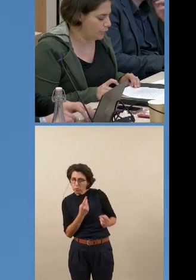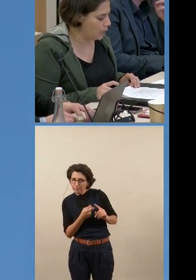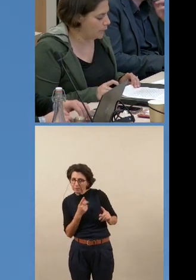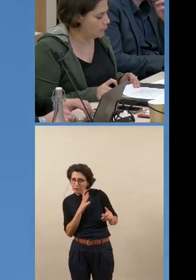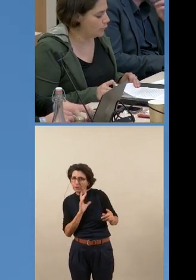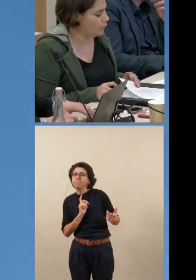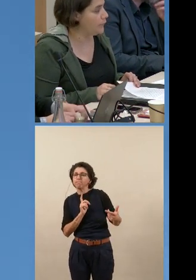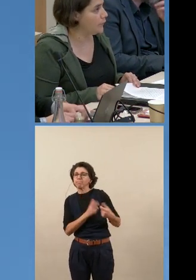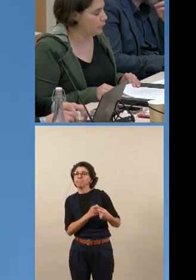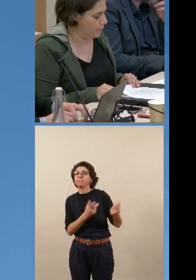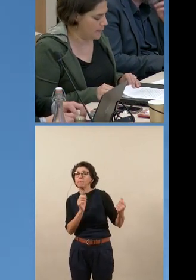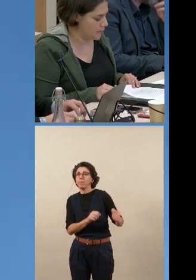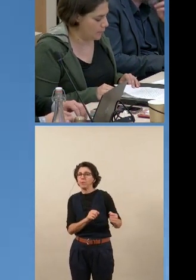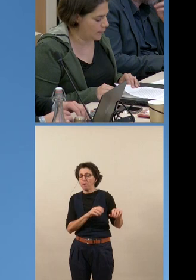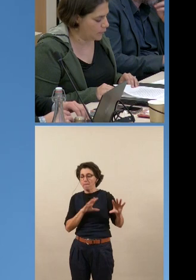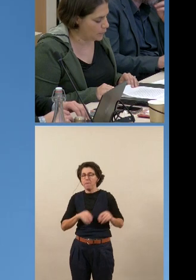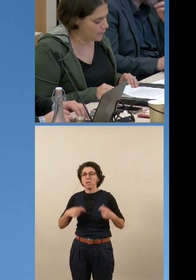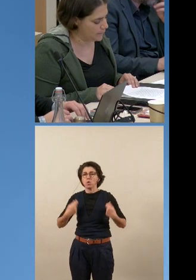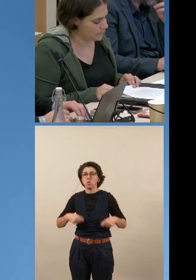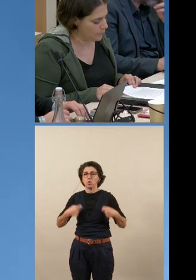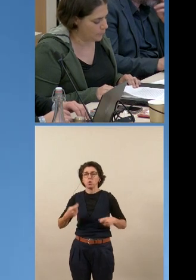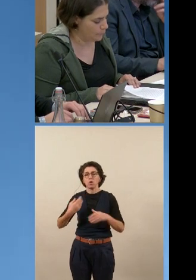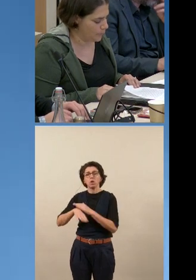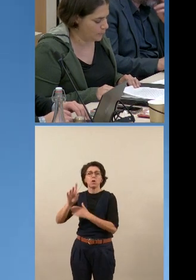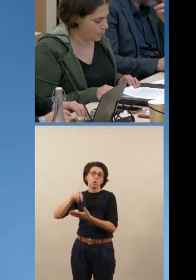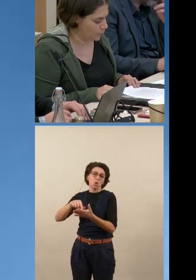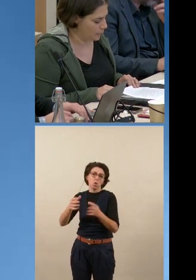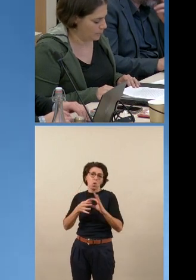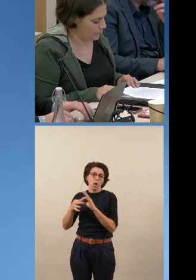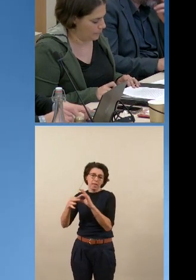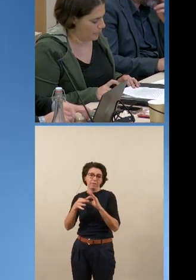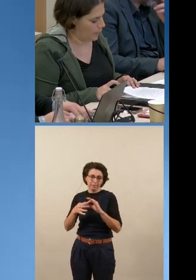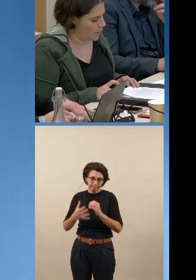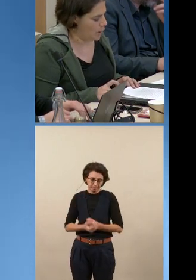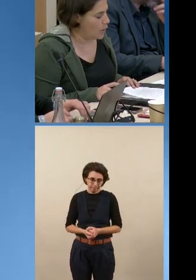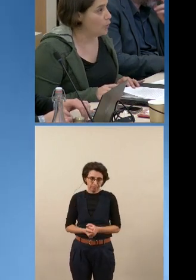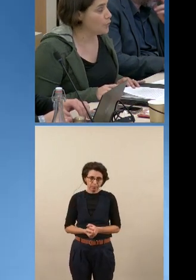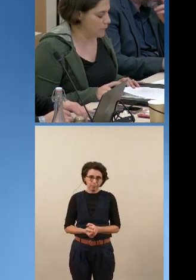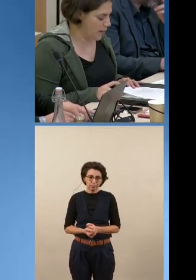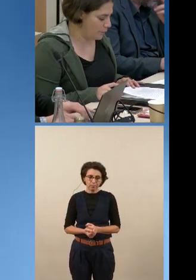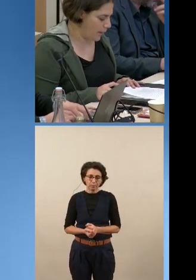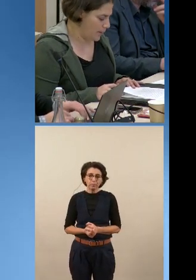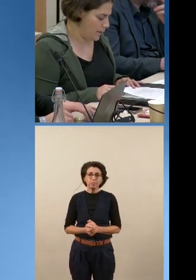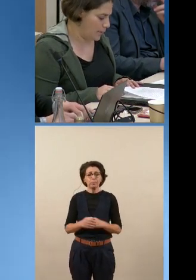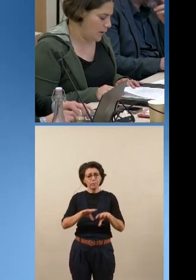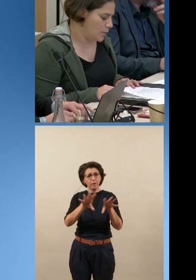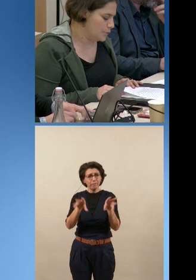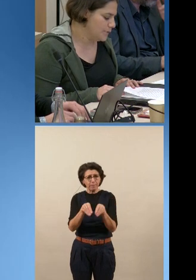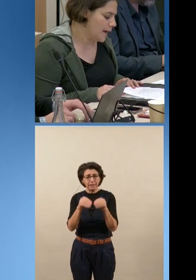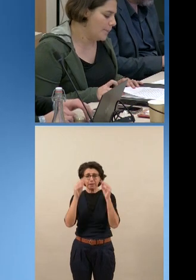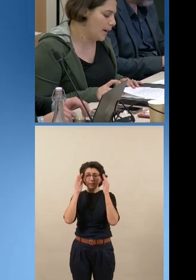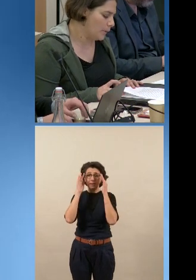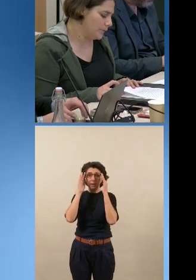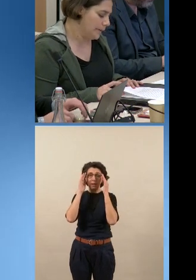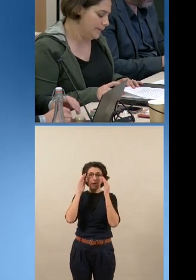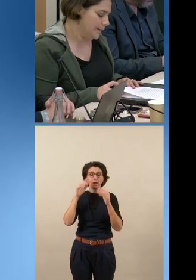en offrant un nombre suffisant de places en accueil collectif au vu de la demande le soutien aux familles le soutien